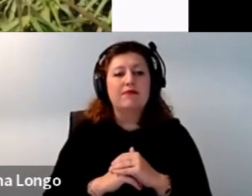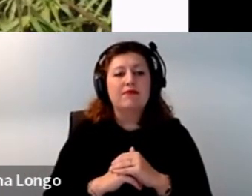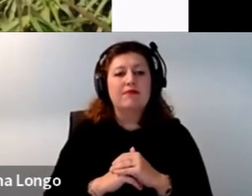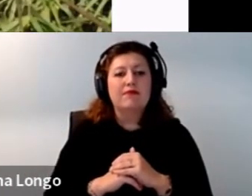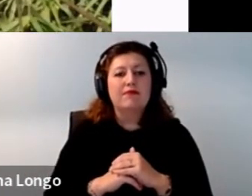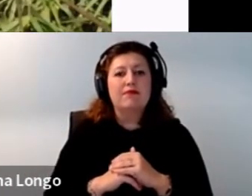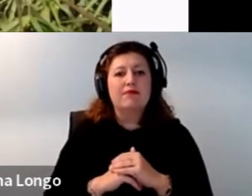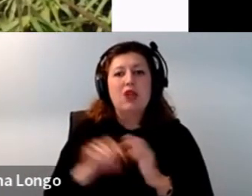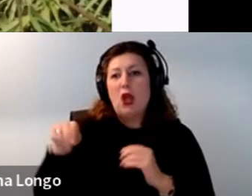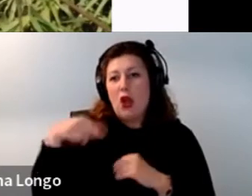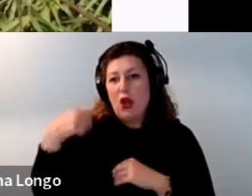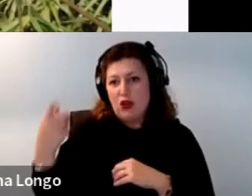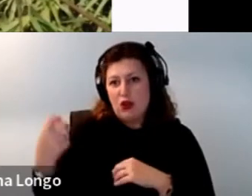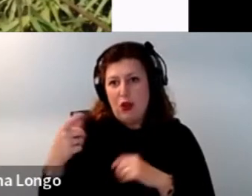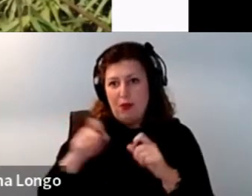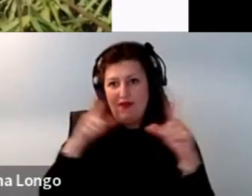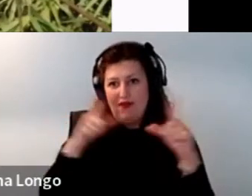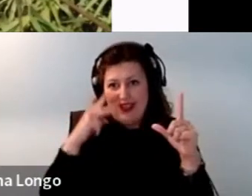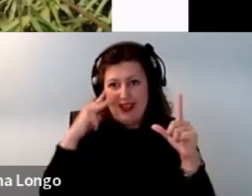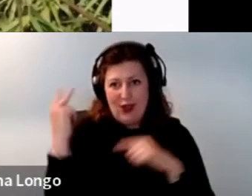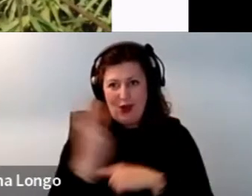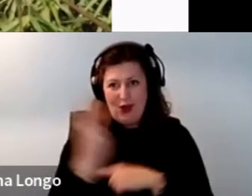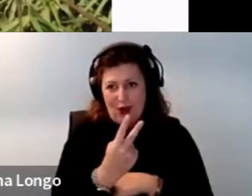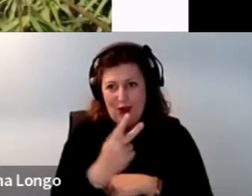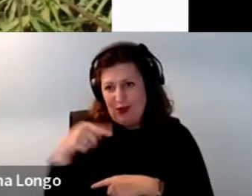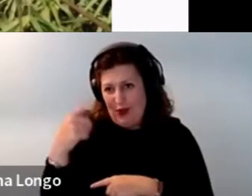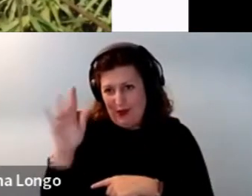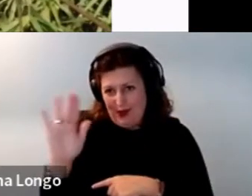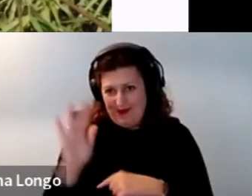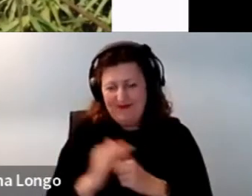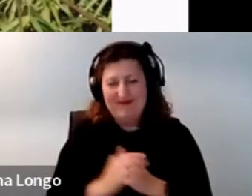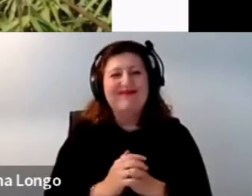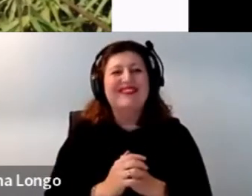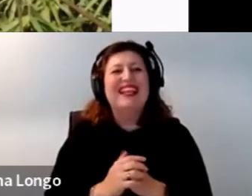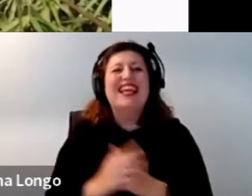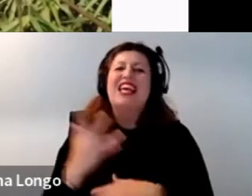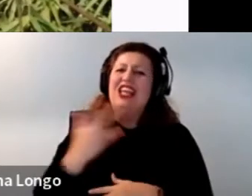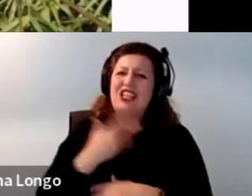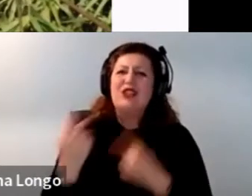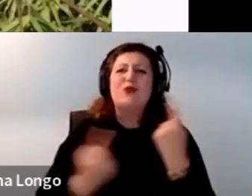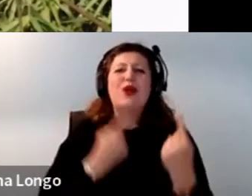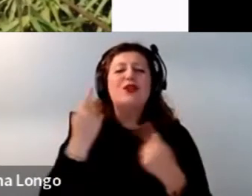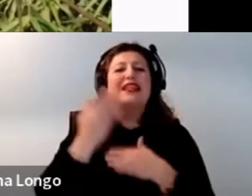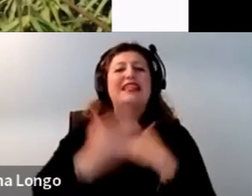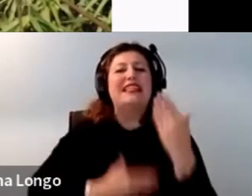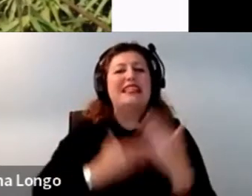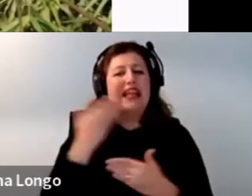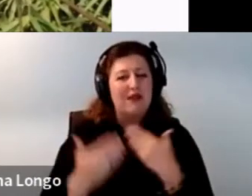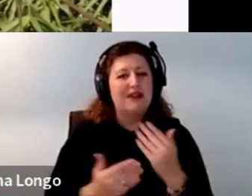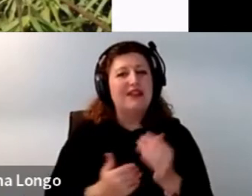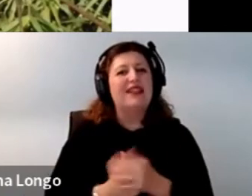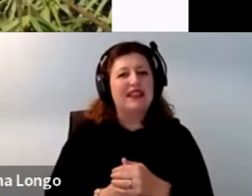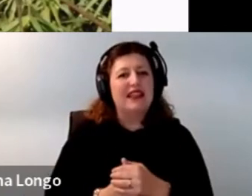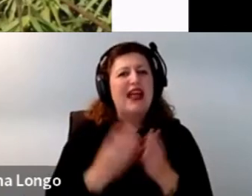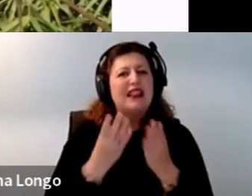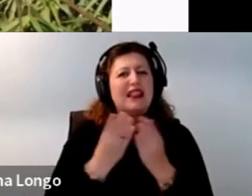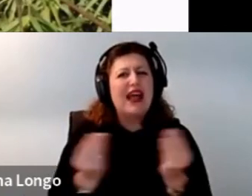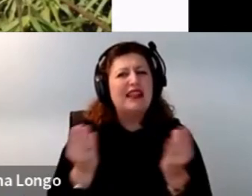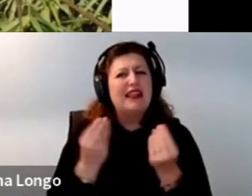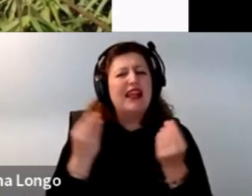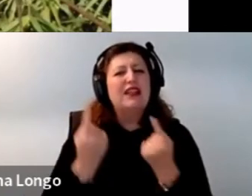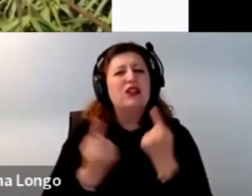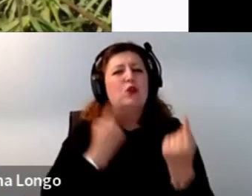poi lo faccio ripartire. Se il tema della disabilità in molti contesti è legato direttamente anche a